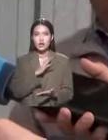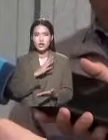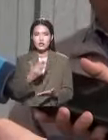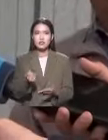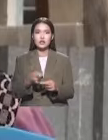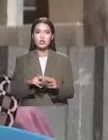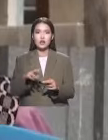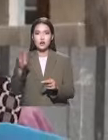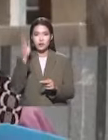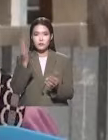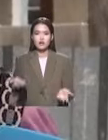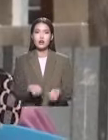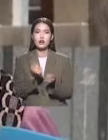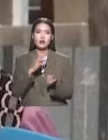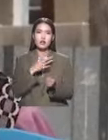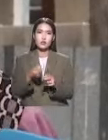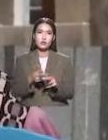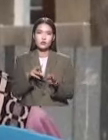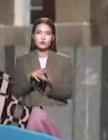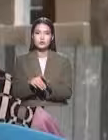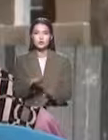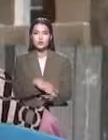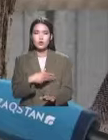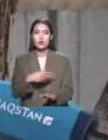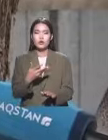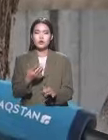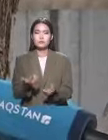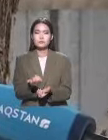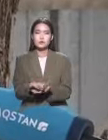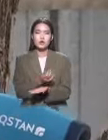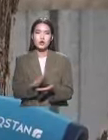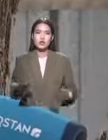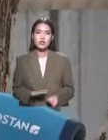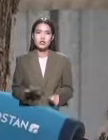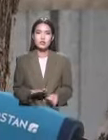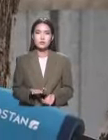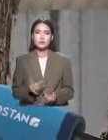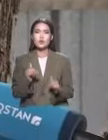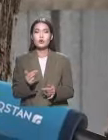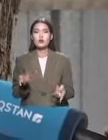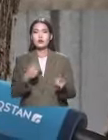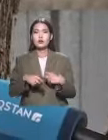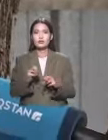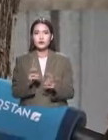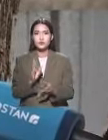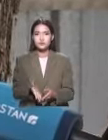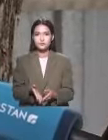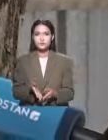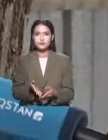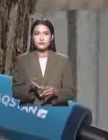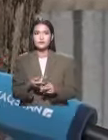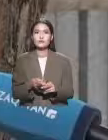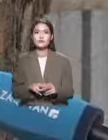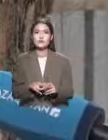жоқ деп жауап кеткен ғой. Үшіншісінде барып ашқан кезде бала уже бетіне шыққан ғой. Баланы қайтара алмаймын ғой. Бірақ енді бұндай